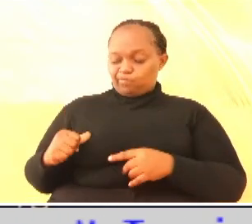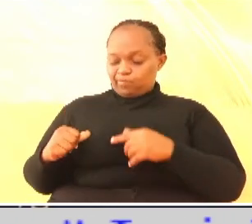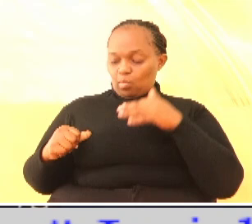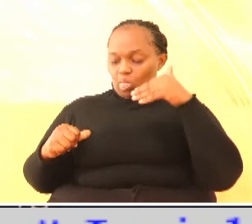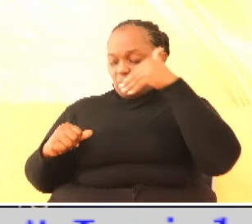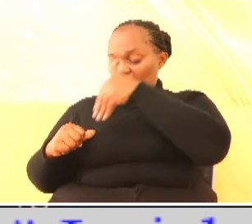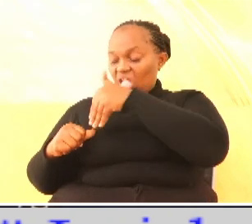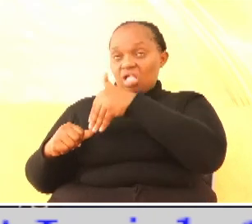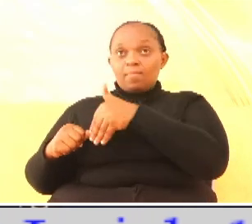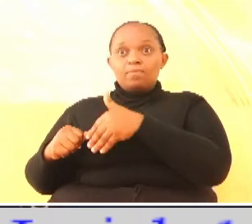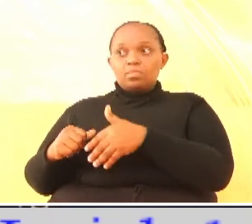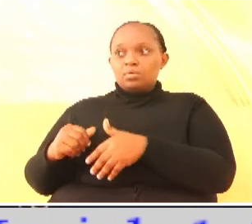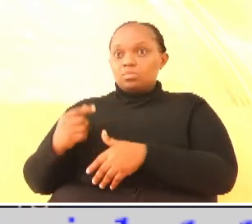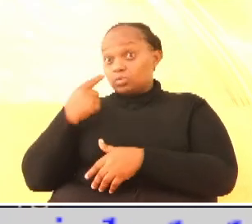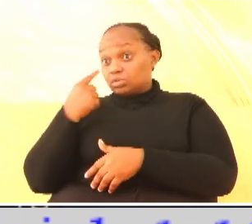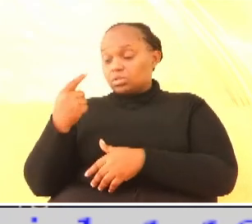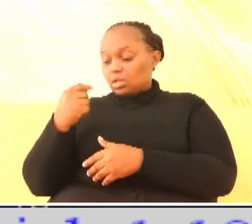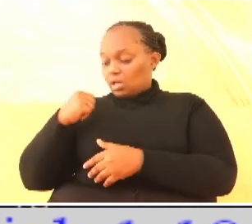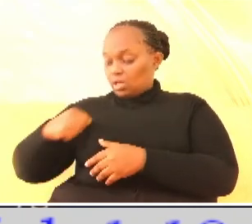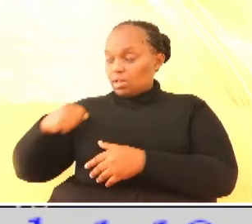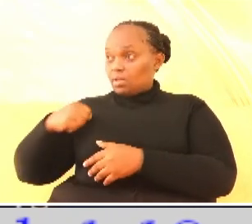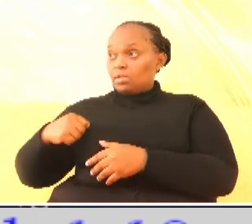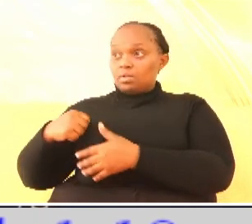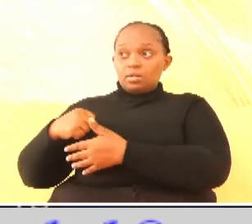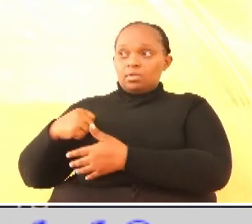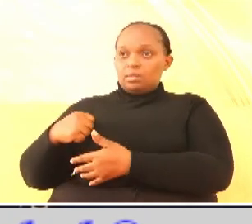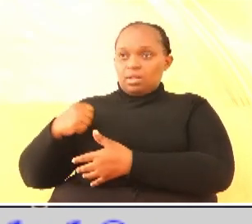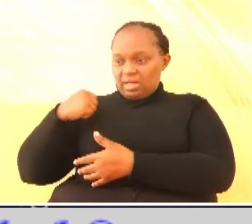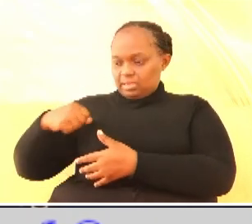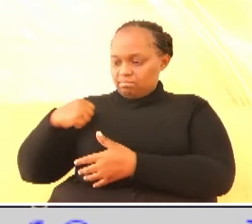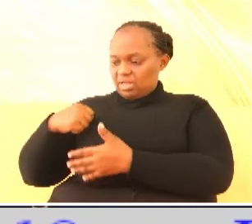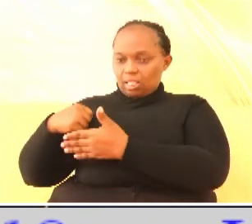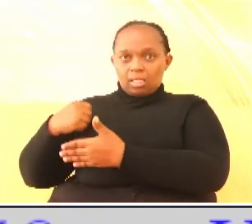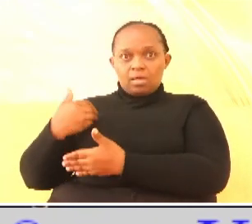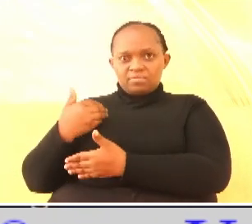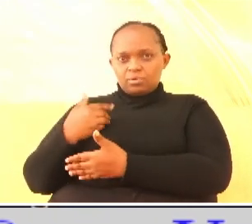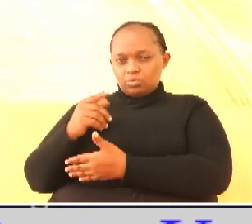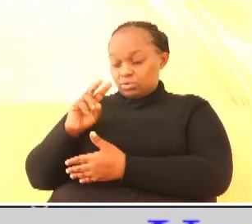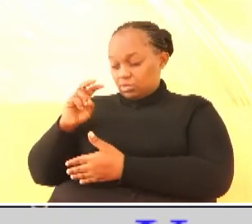Sijui kama unaona handbag hapo karibu na wewe, unaona kama iko aje hiyo handbag.